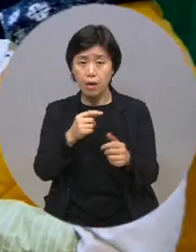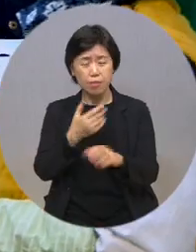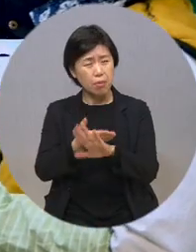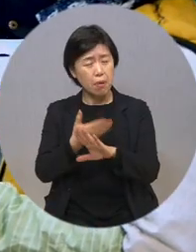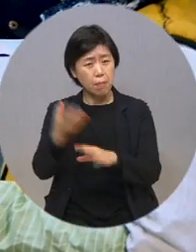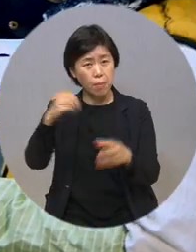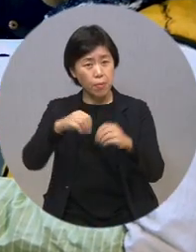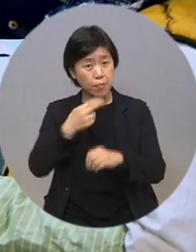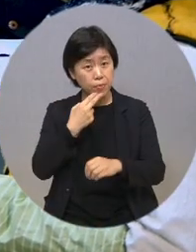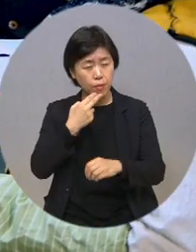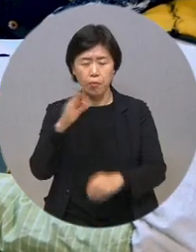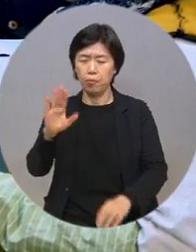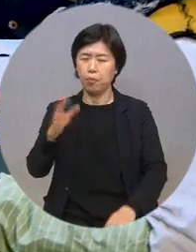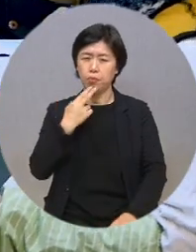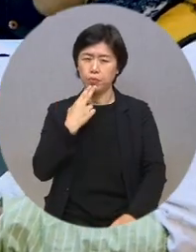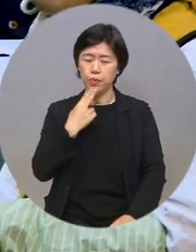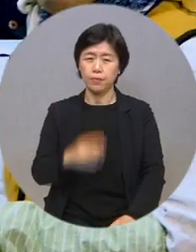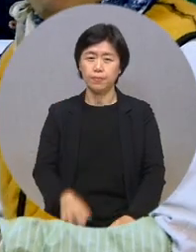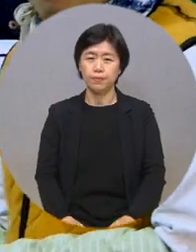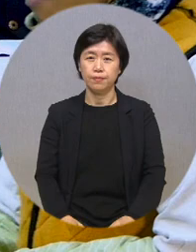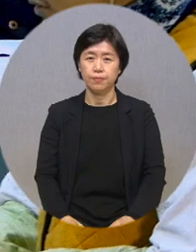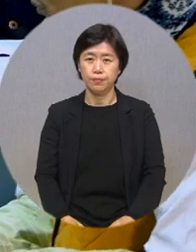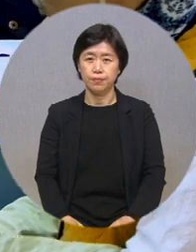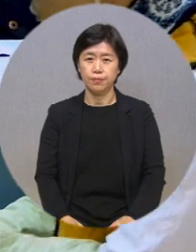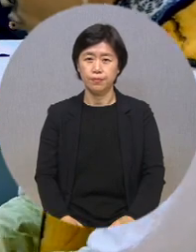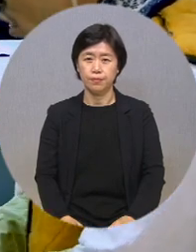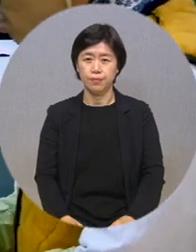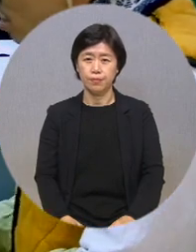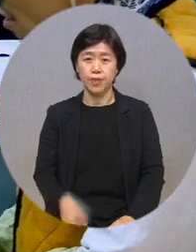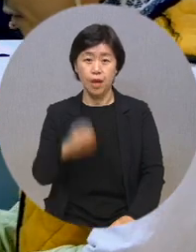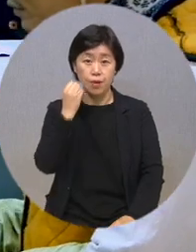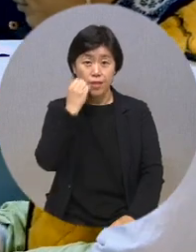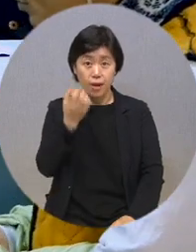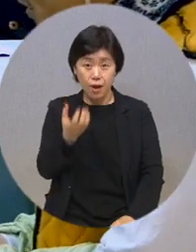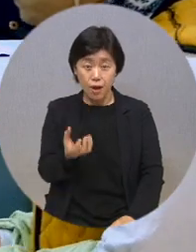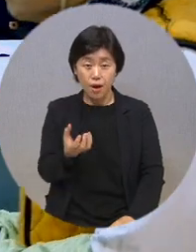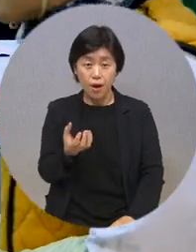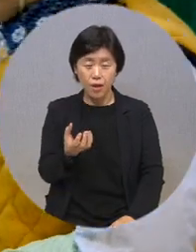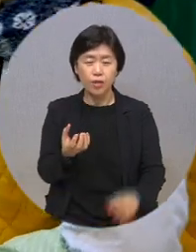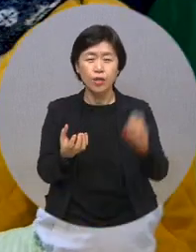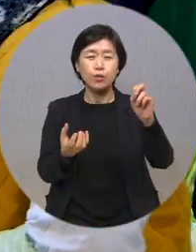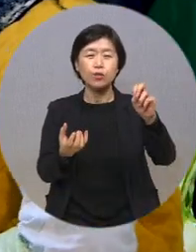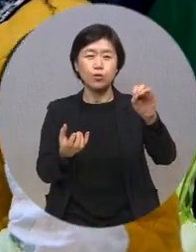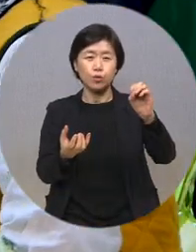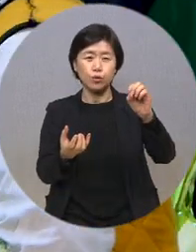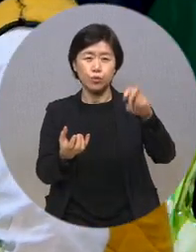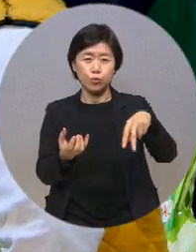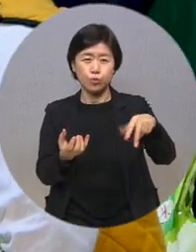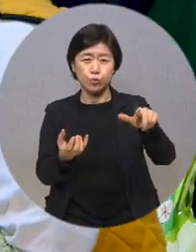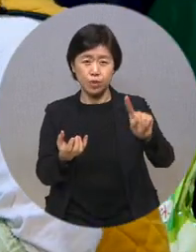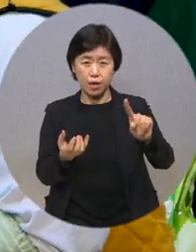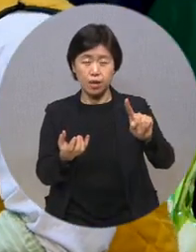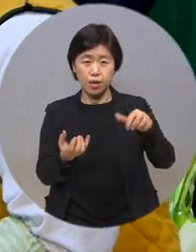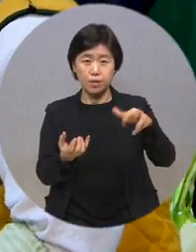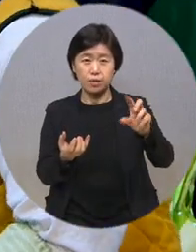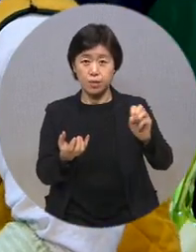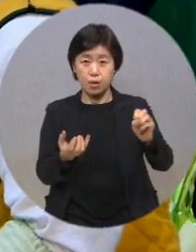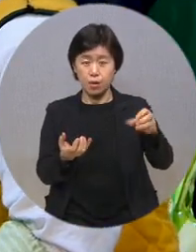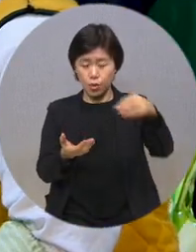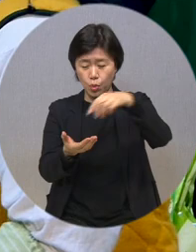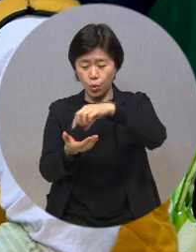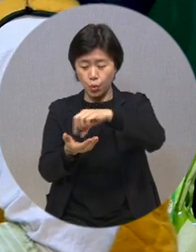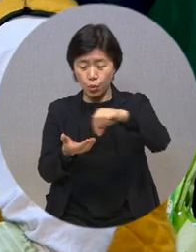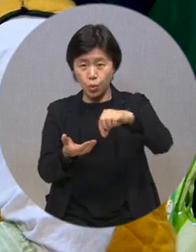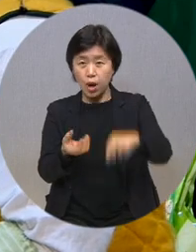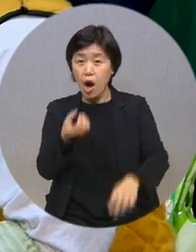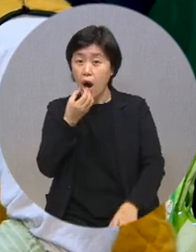그 뻥튀기에다가 이 유자청을 얹어서 먹어봐. 엄청 맛있어. 요 환상의 궁합이야. 야. 저. 고흥의